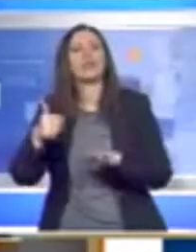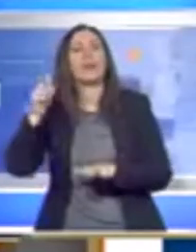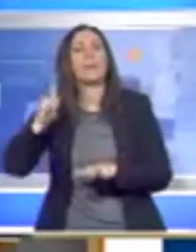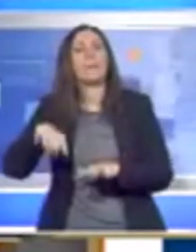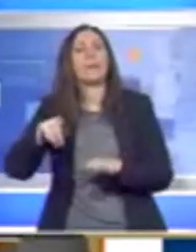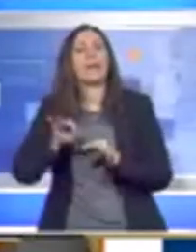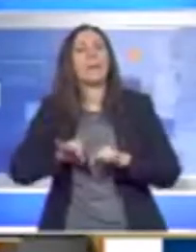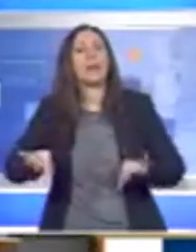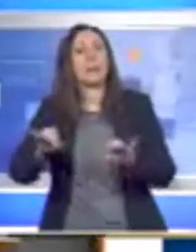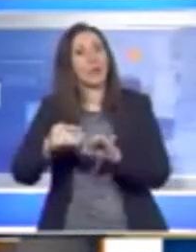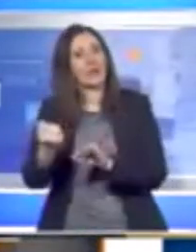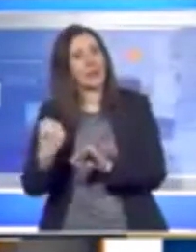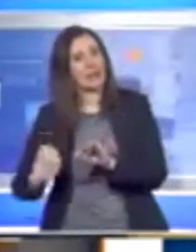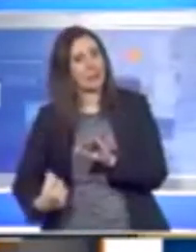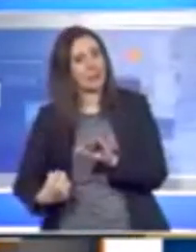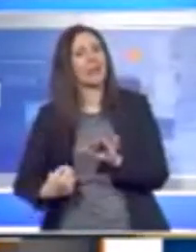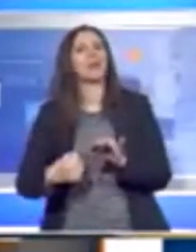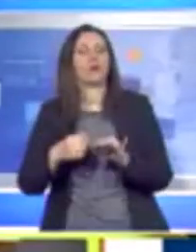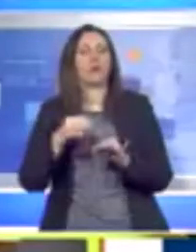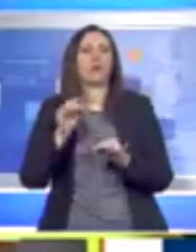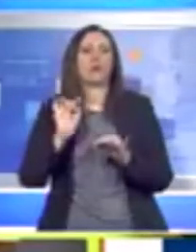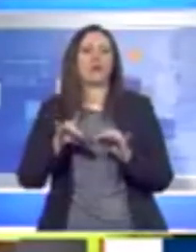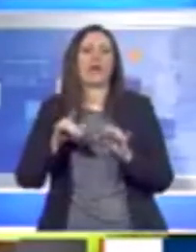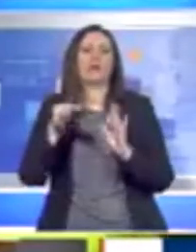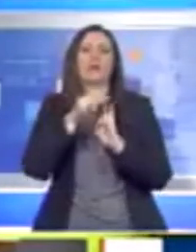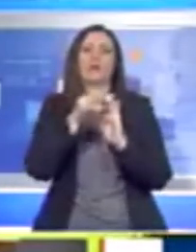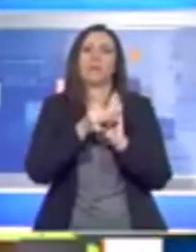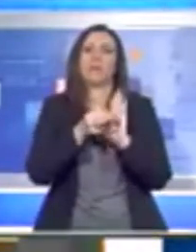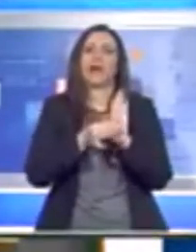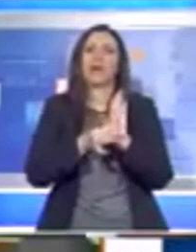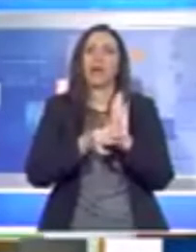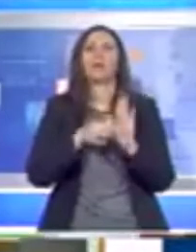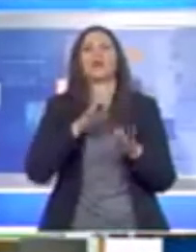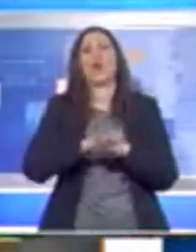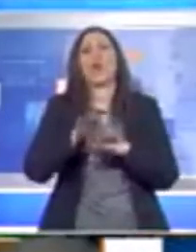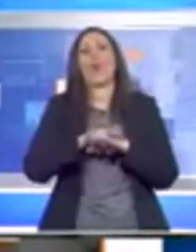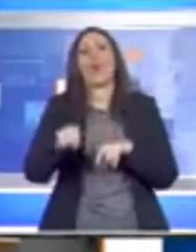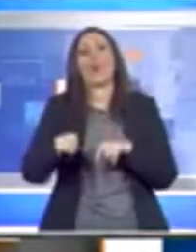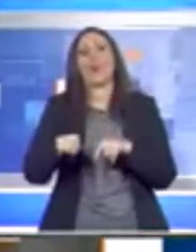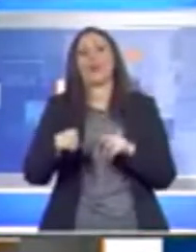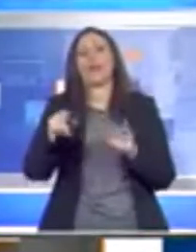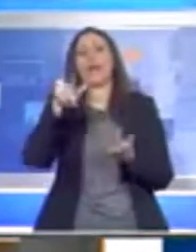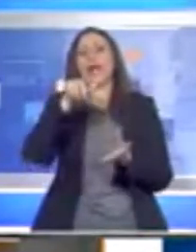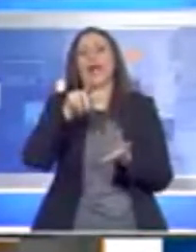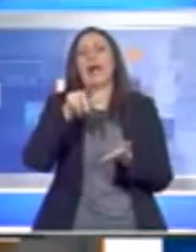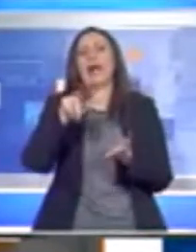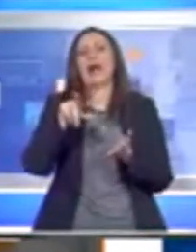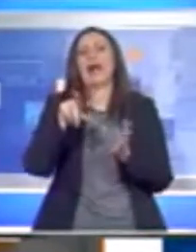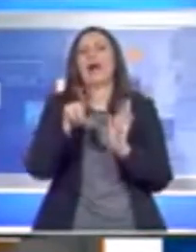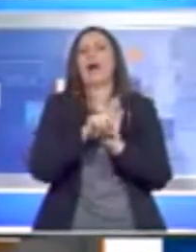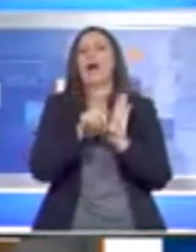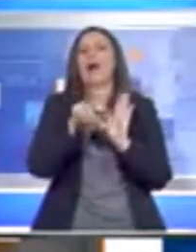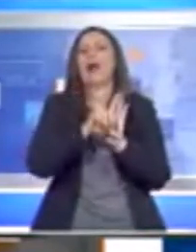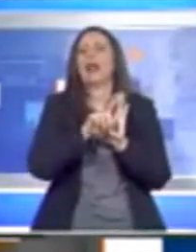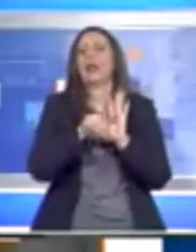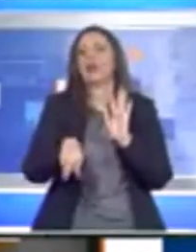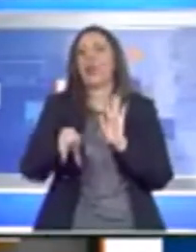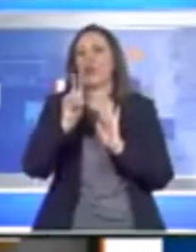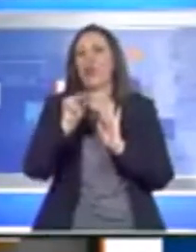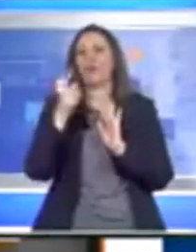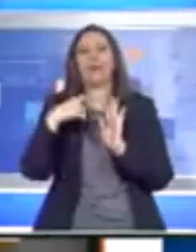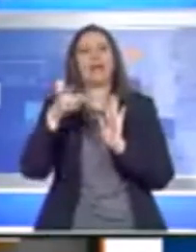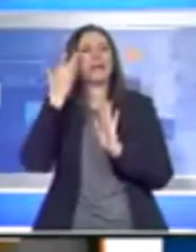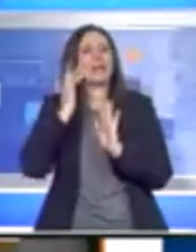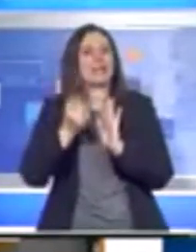quadrati e tutta una serie di altri parametri, utilizzeremo queste norme per ridurre i rischi.